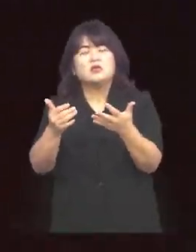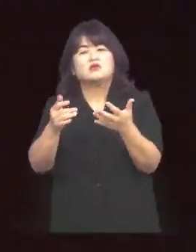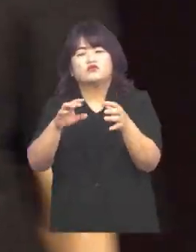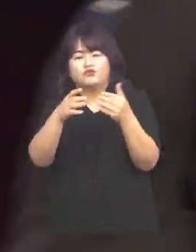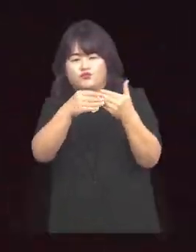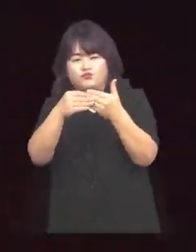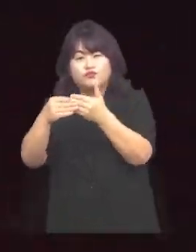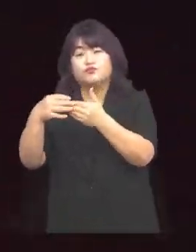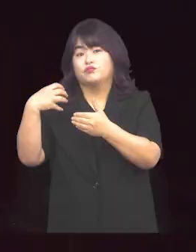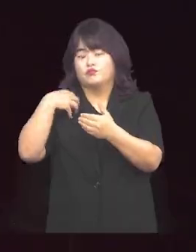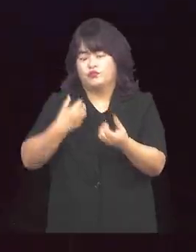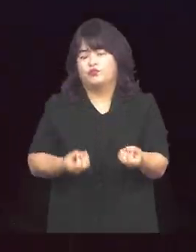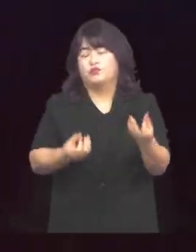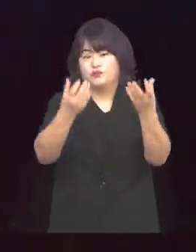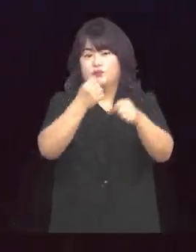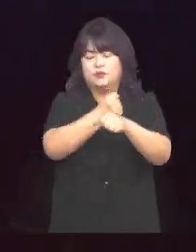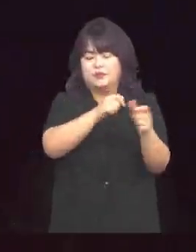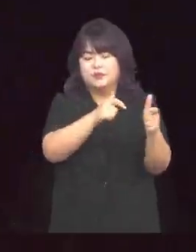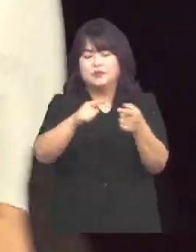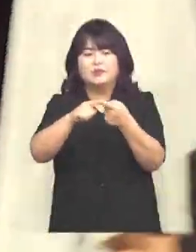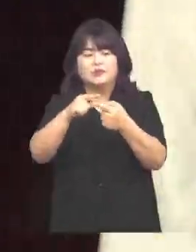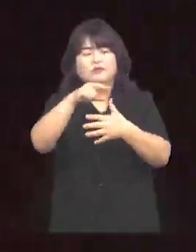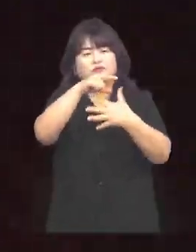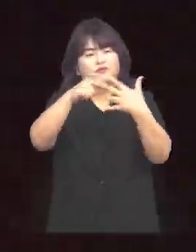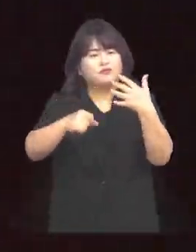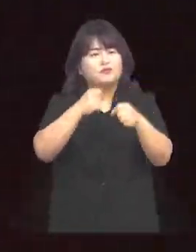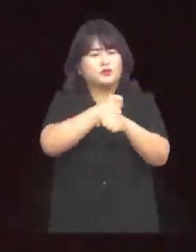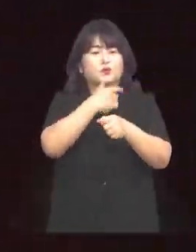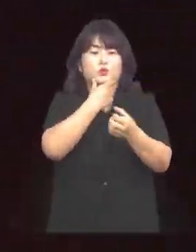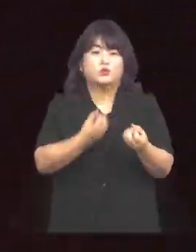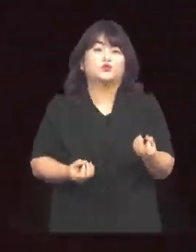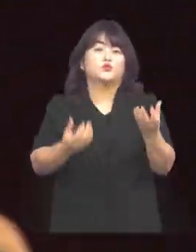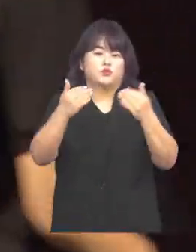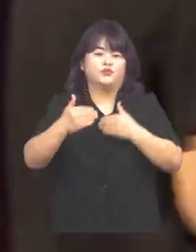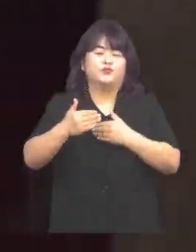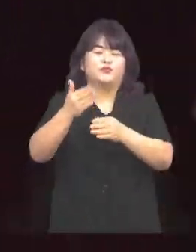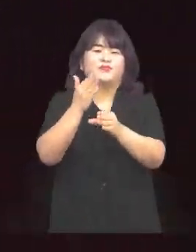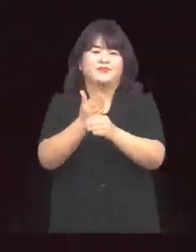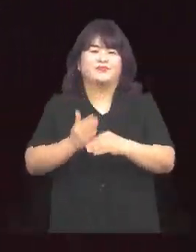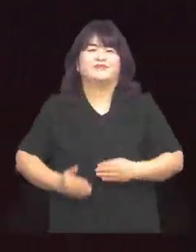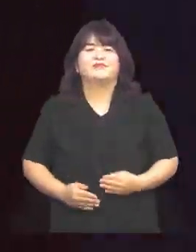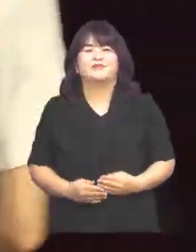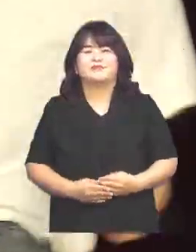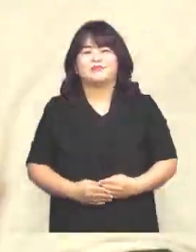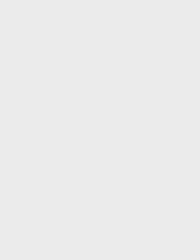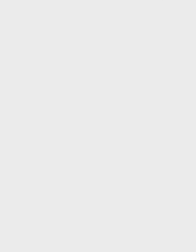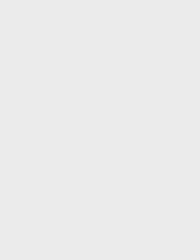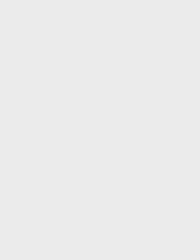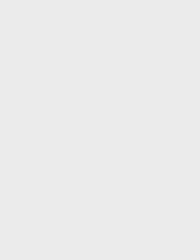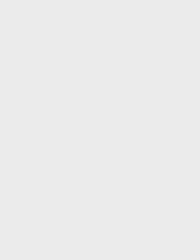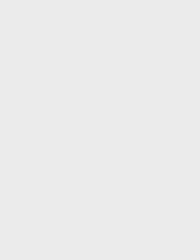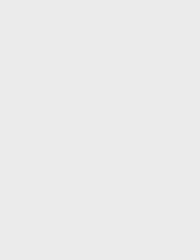참여하는 시민주도형 영화제로 다채로운 영화를 상영하는 주민 축제의 장으로 거듭나고 있습니다.